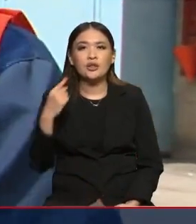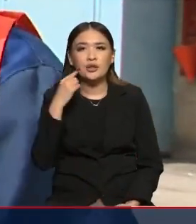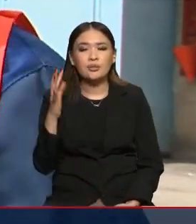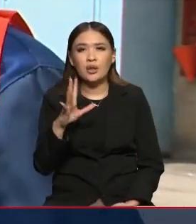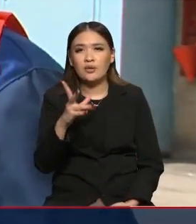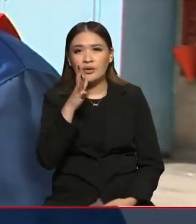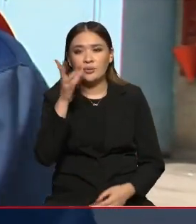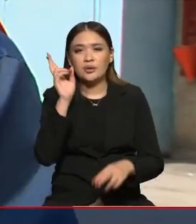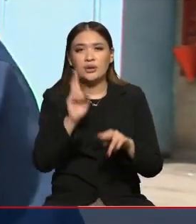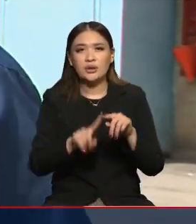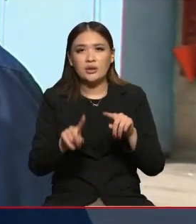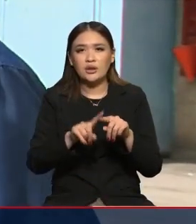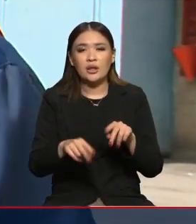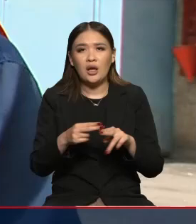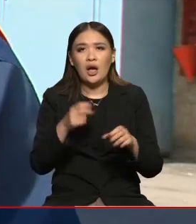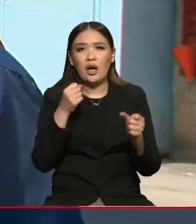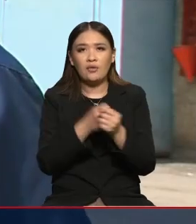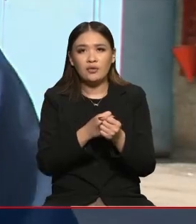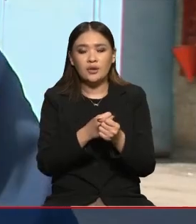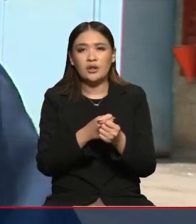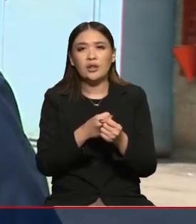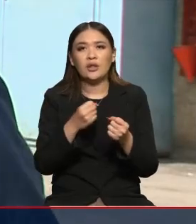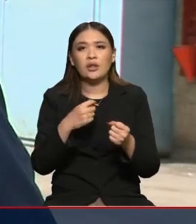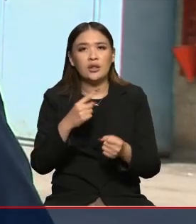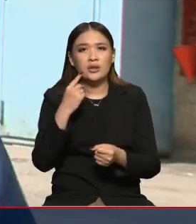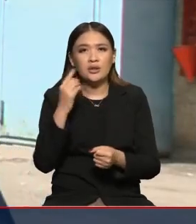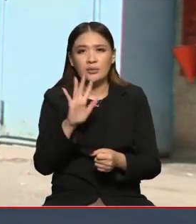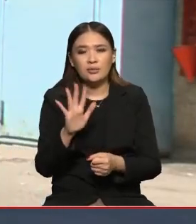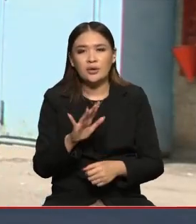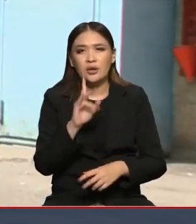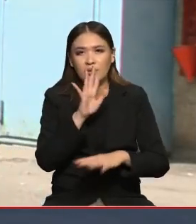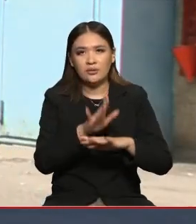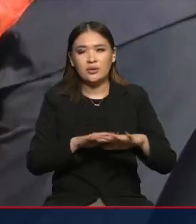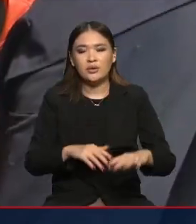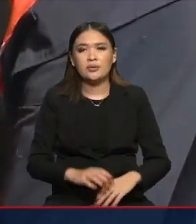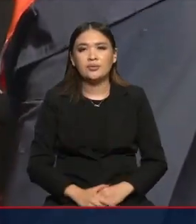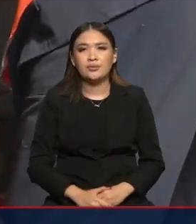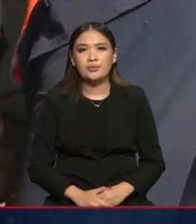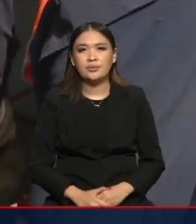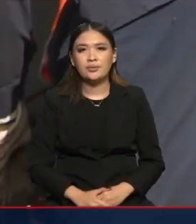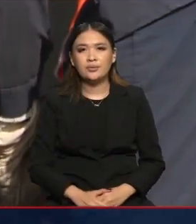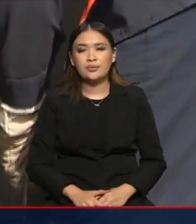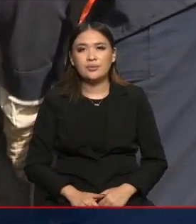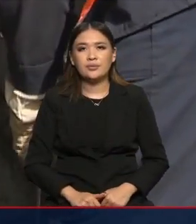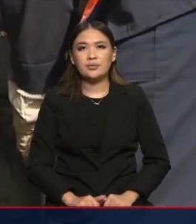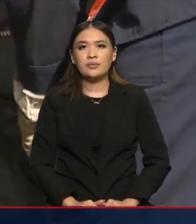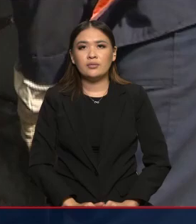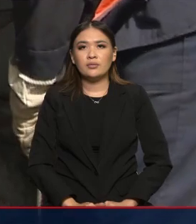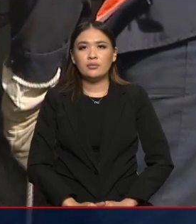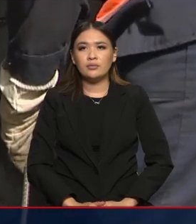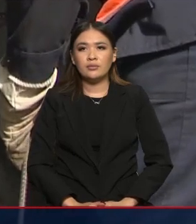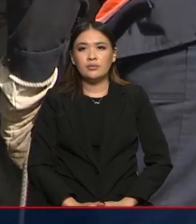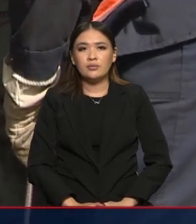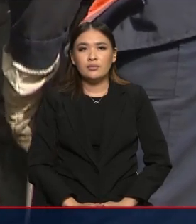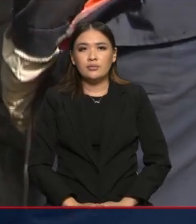анда жұмысшылар авария сұлып деп соған бару керек енді. Ренжімеңіздер, уақытымыз тығыз. Аслан Иса, Гүлзат Сақ, Ерік Керімқұлов,